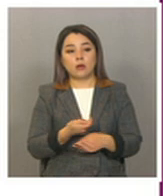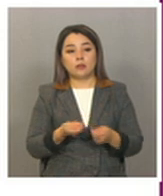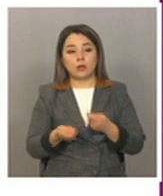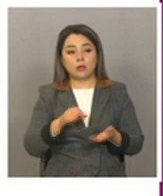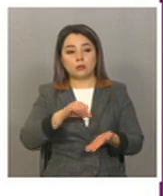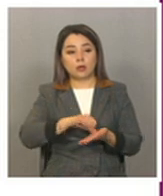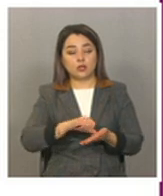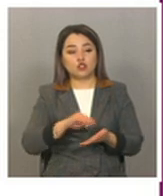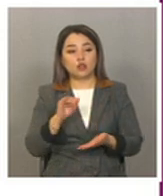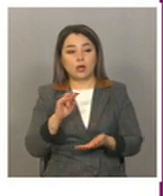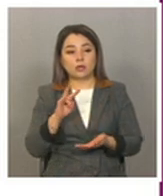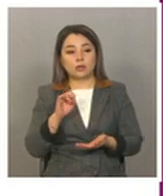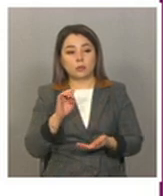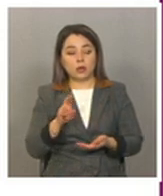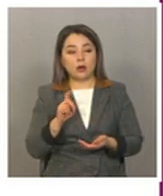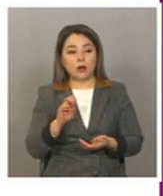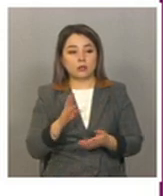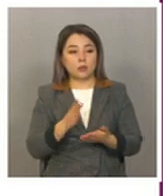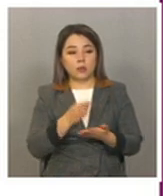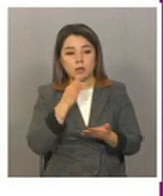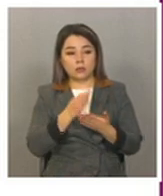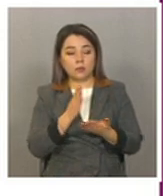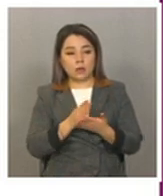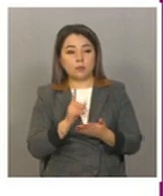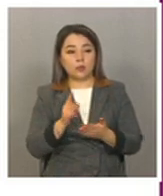хан келген болатын. Яғни